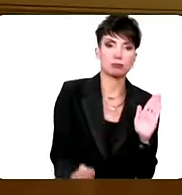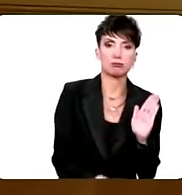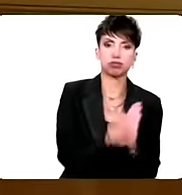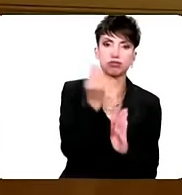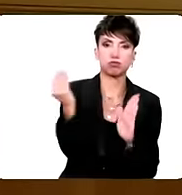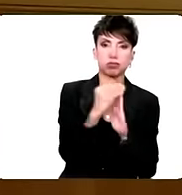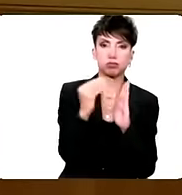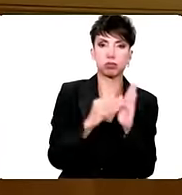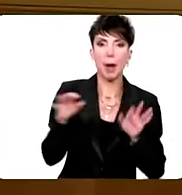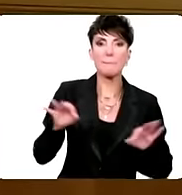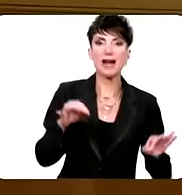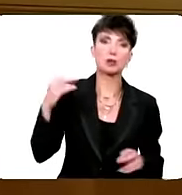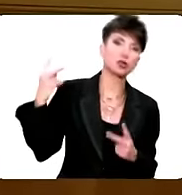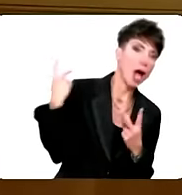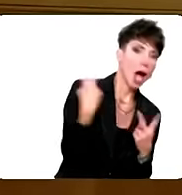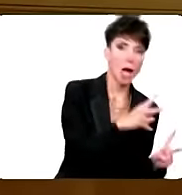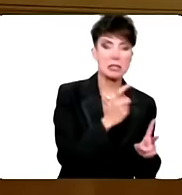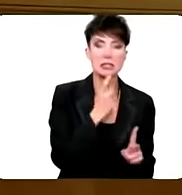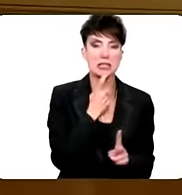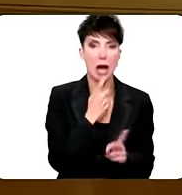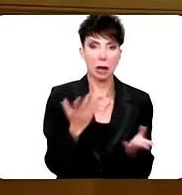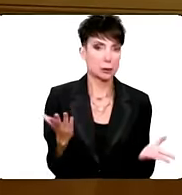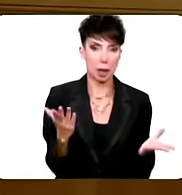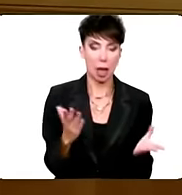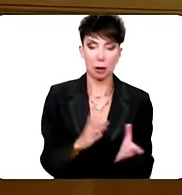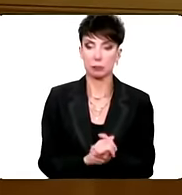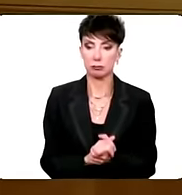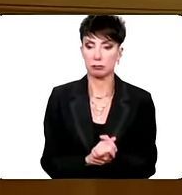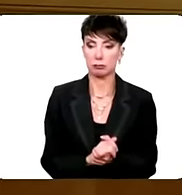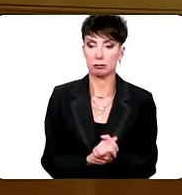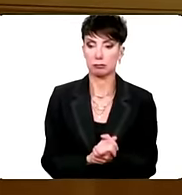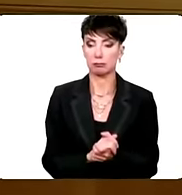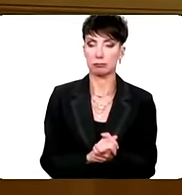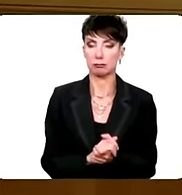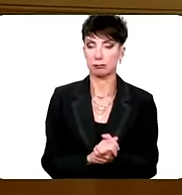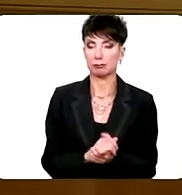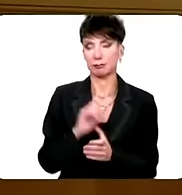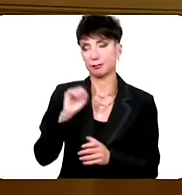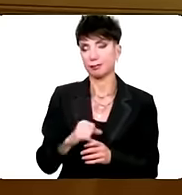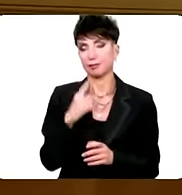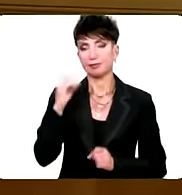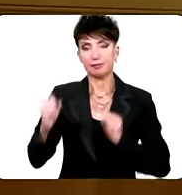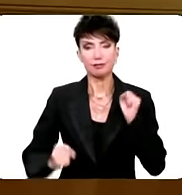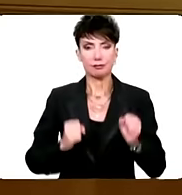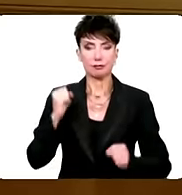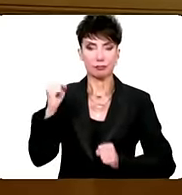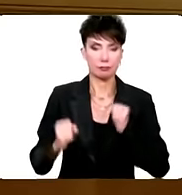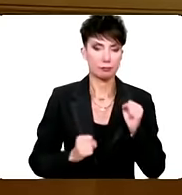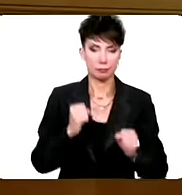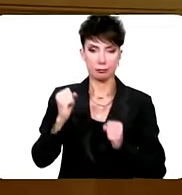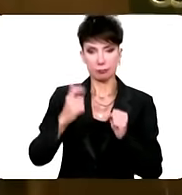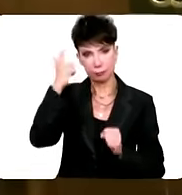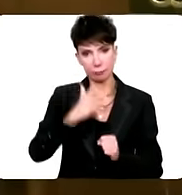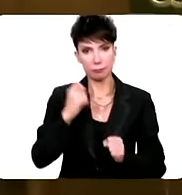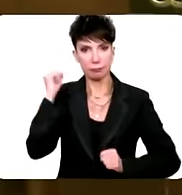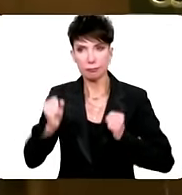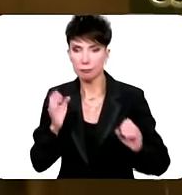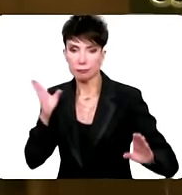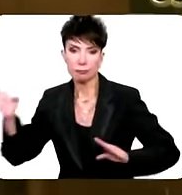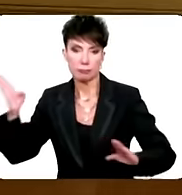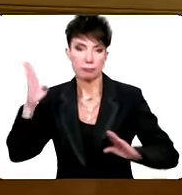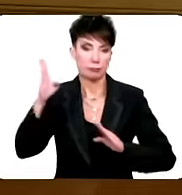και απευθύνομαι και στα στελέχη μας και στους υπουργούς μας. Νομίζω όλοι τρέξαμε. Εγώ έτρεξα πάρα πολύ. Mm-hmm. Όλοι